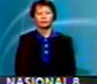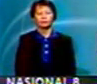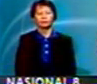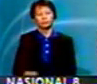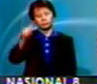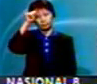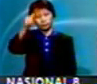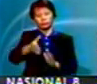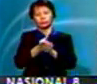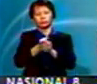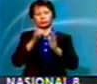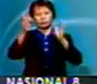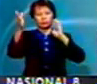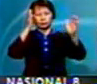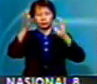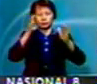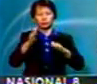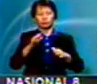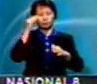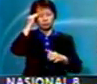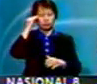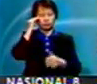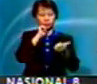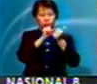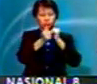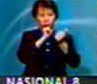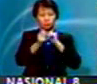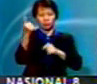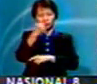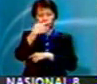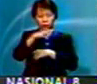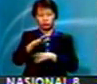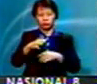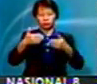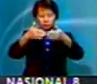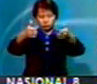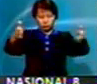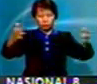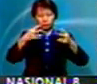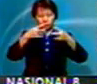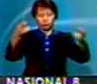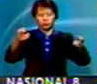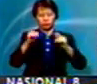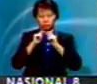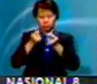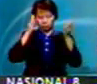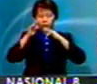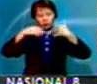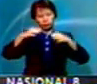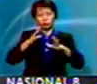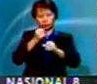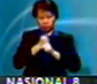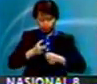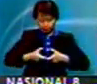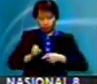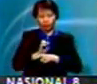Assalamualaikum, salam satu Malaysia. Sukan Asia ke-17 di Incheon, Korea Selatan. Sehari selepas tirai dibuka dengan rasminya, kontinjen negara sudah mula menghadiahkan